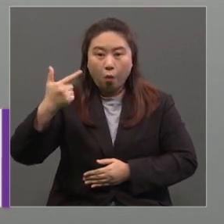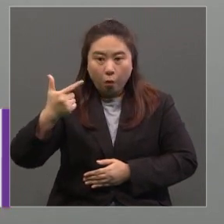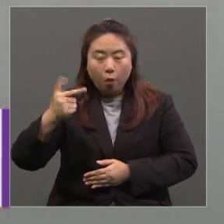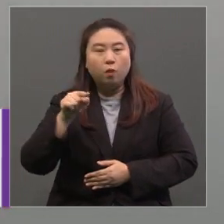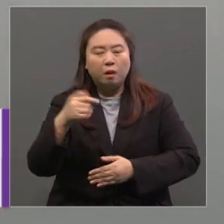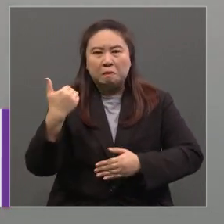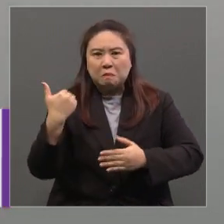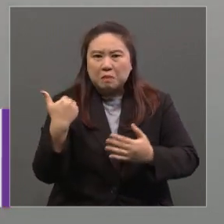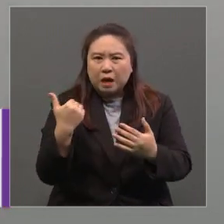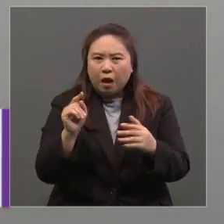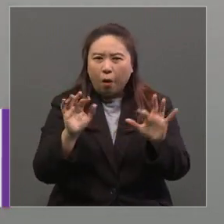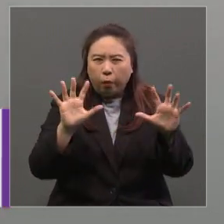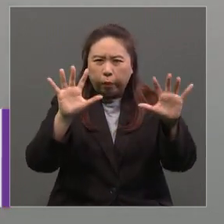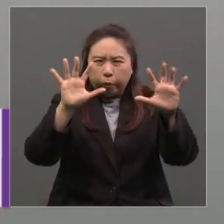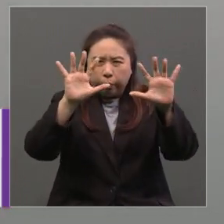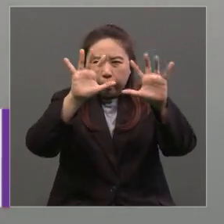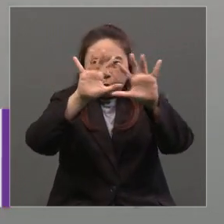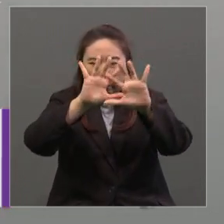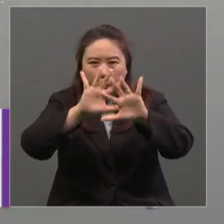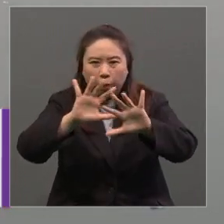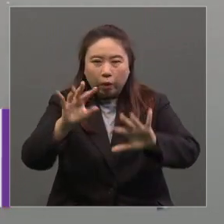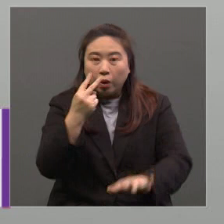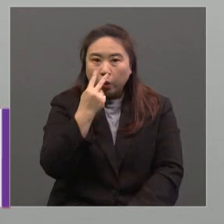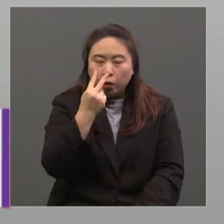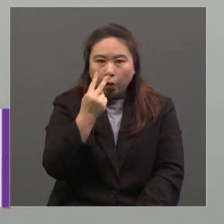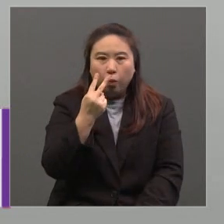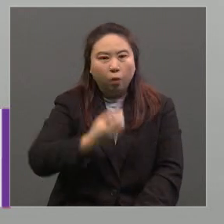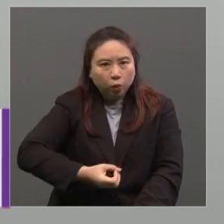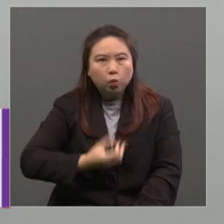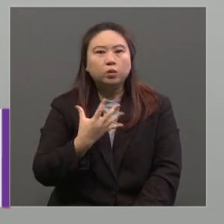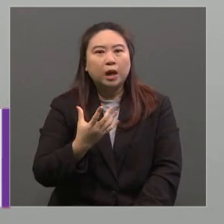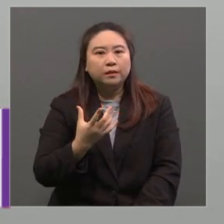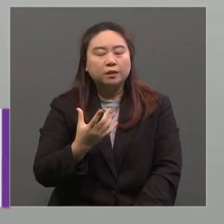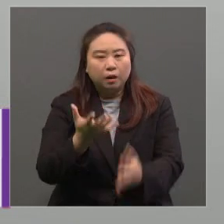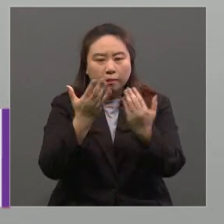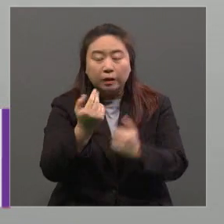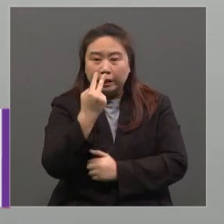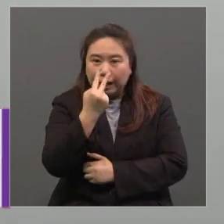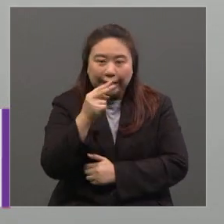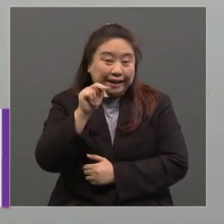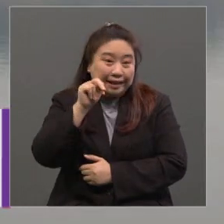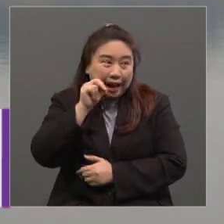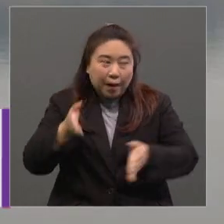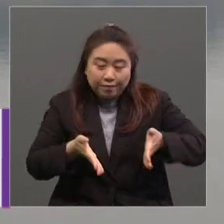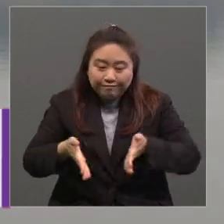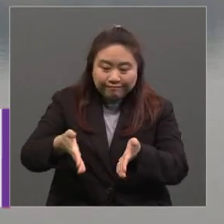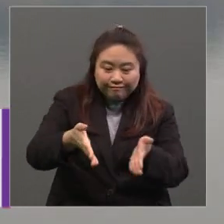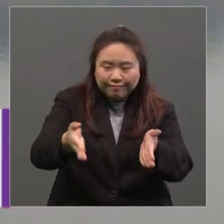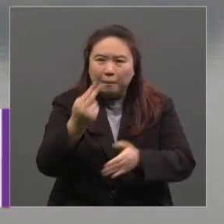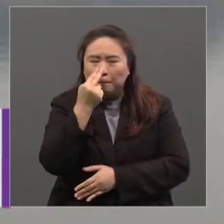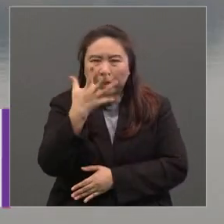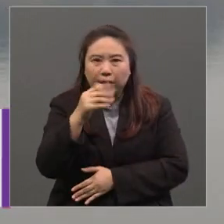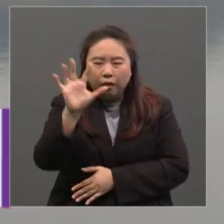ปกคลุมไปด้วยฝุ่นควันคุณผู้ชมดูสิกลมเงยหน้าขึ้นมาเห็นภาพยังตกใจเลยเมื่อตอนแรกคือมันมองไม่เห็นแม่น้ำเลยอ่ะมันเป็น